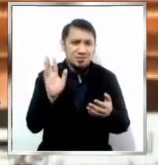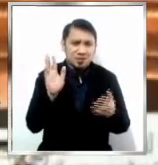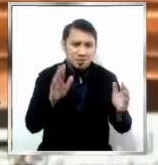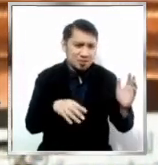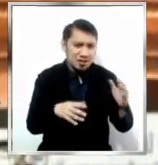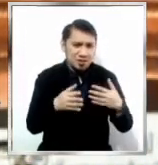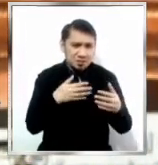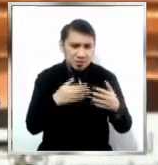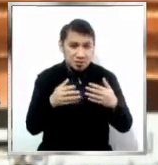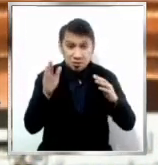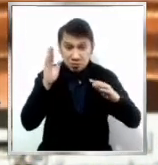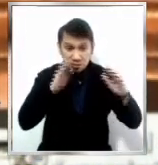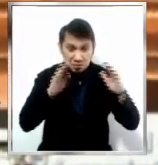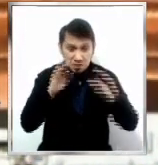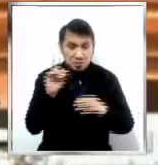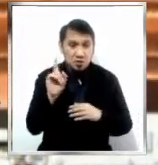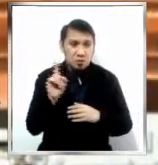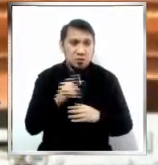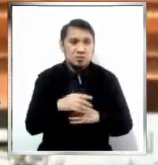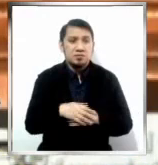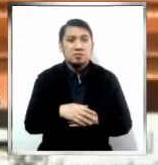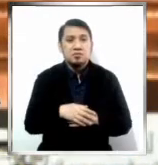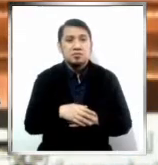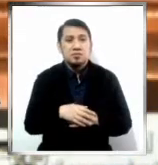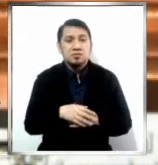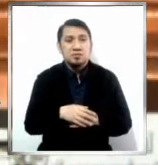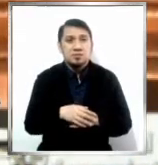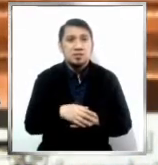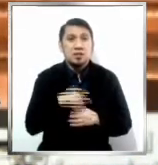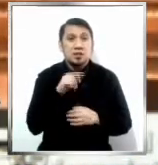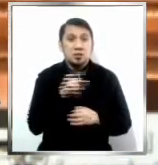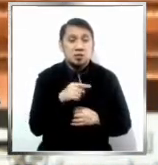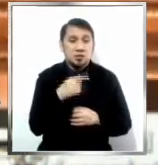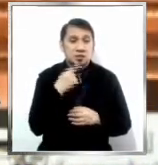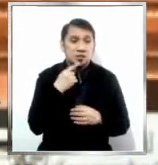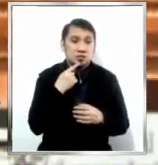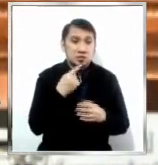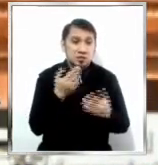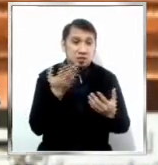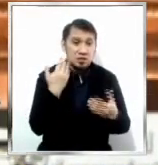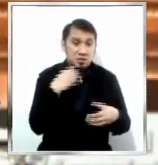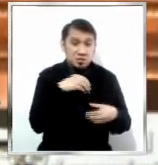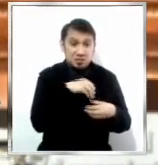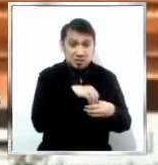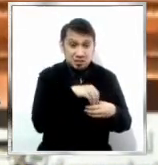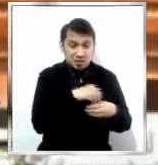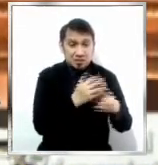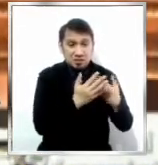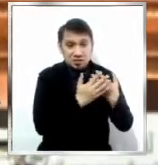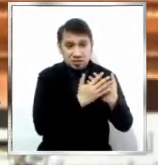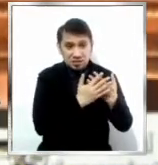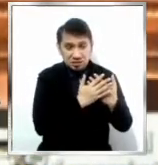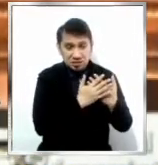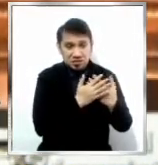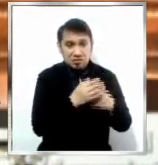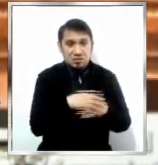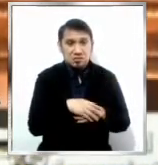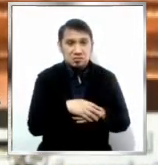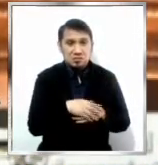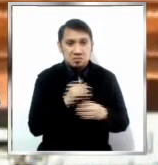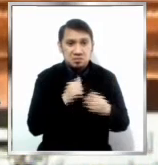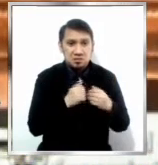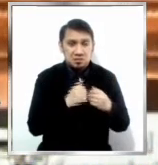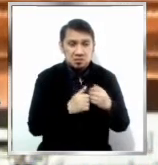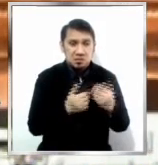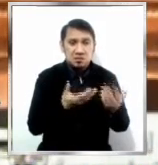Sino magsabi ngayon na noong detenado siya, nagkakalat siya sa loob, sumisigaw siya, o